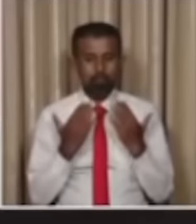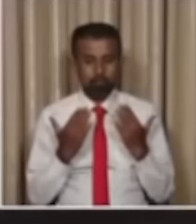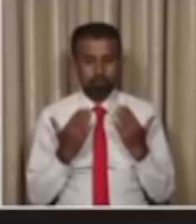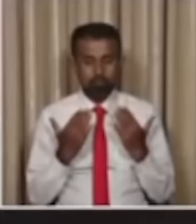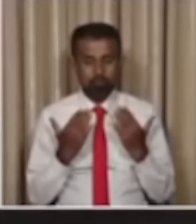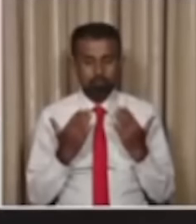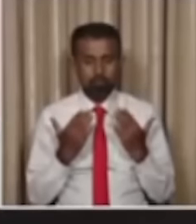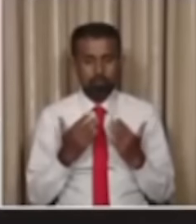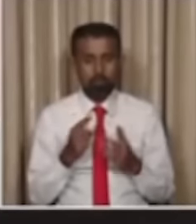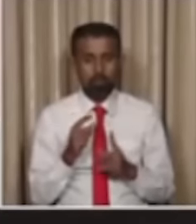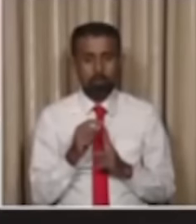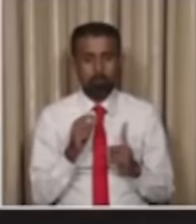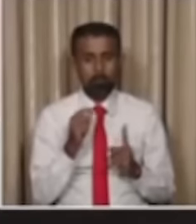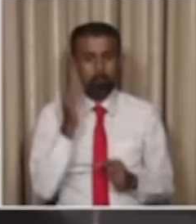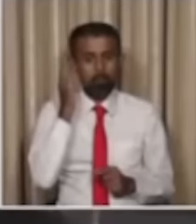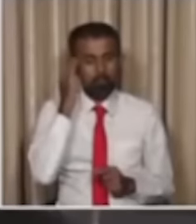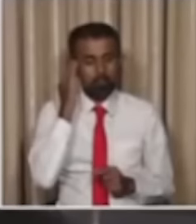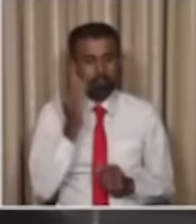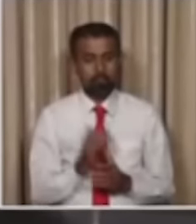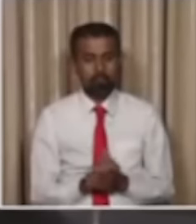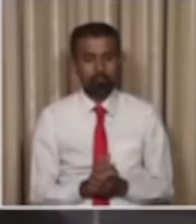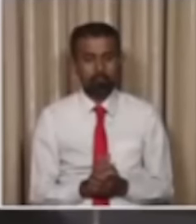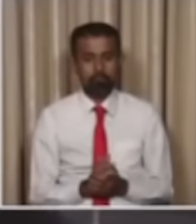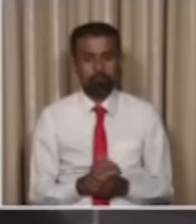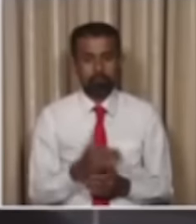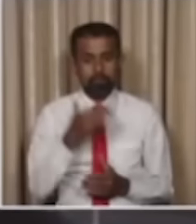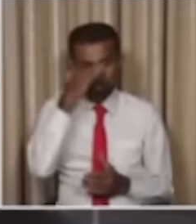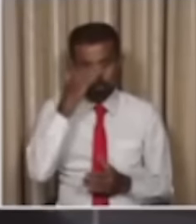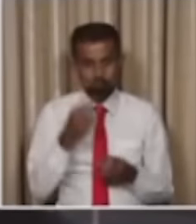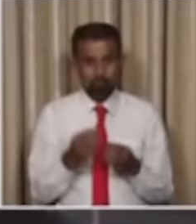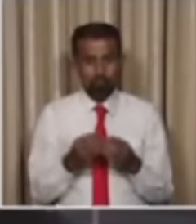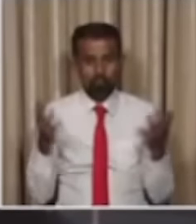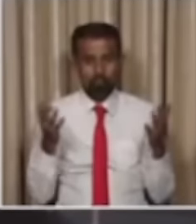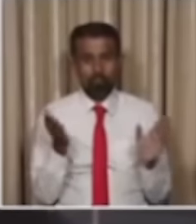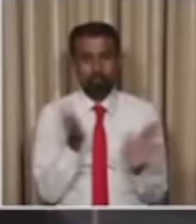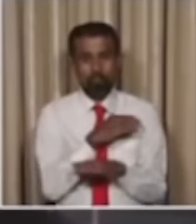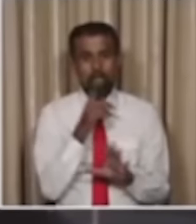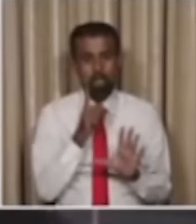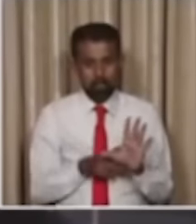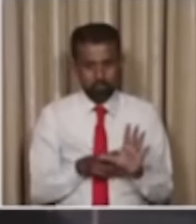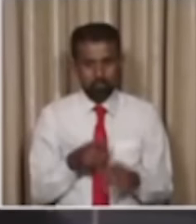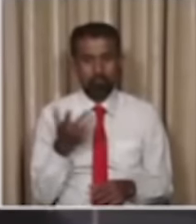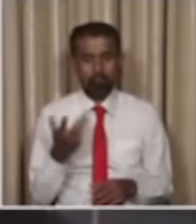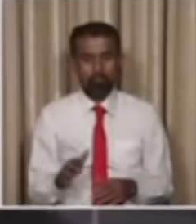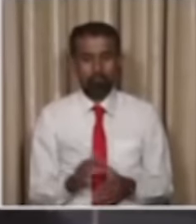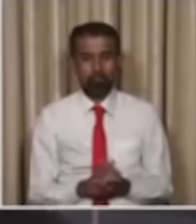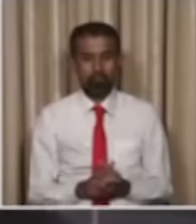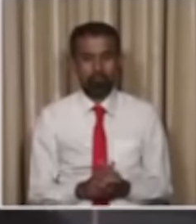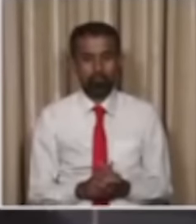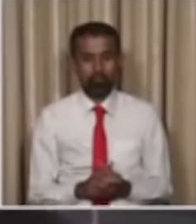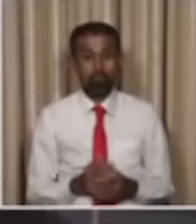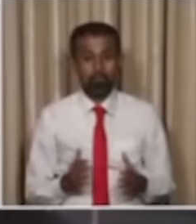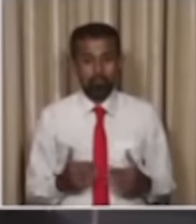මුලාසනය ඔබනකරු මන්තිතුමියනි, පාස්කු ඉරිදා විවාදය ගියවසරෙත් පැවැත්තුවා.